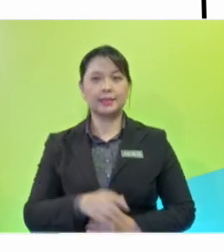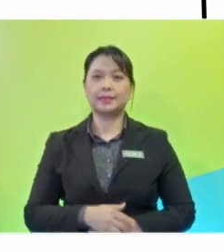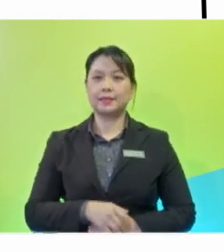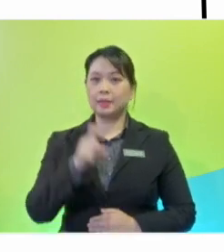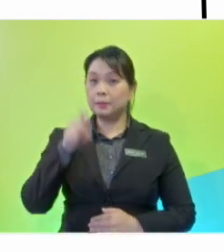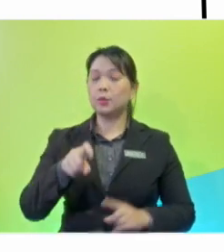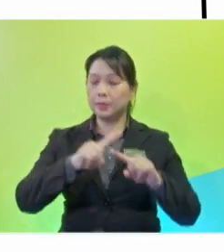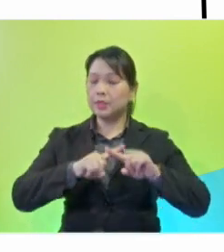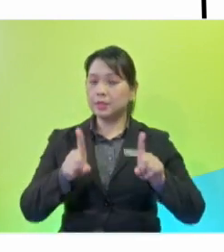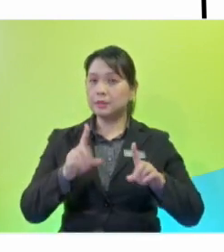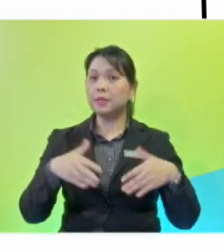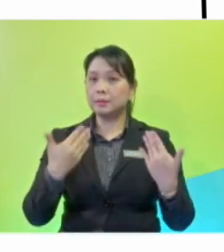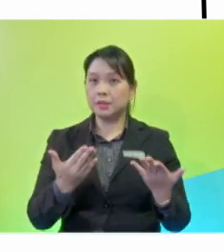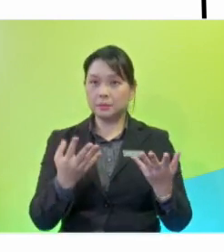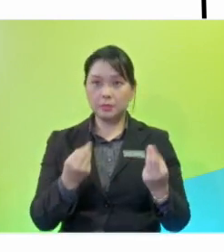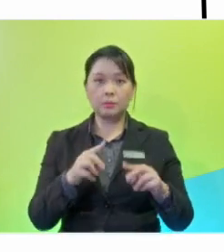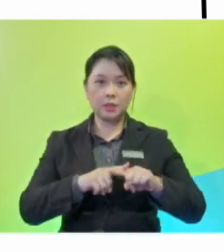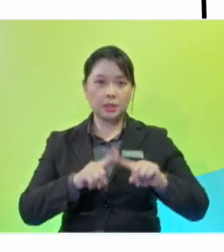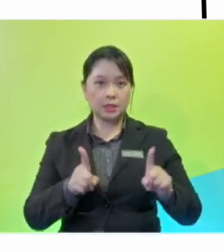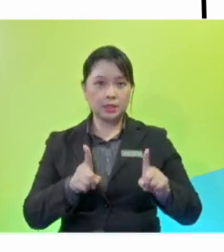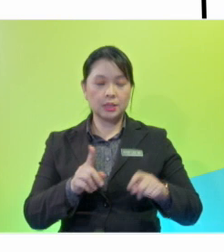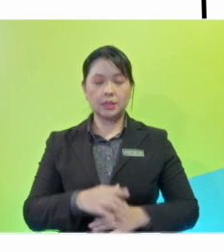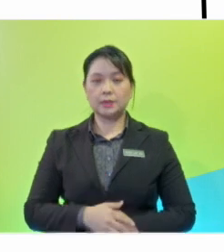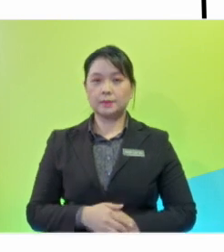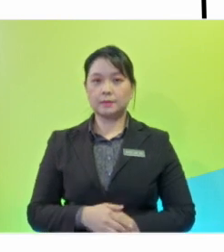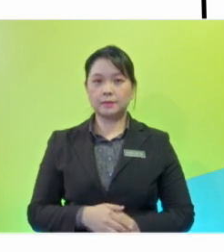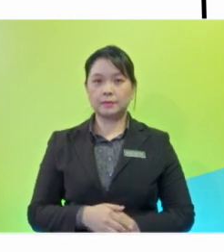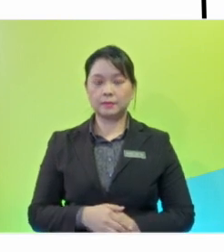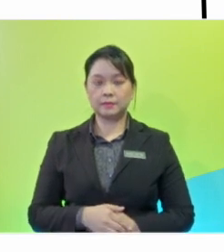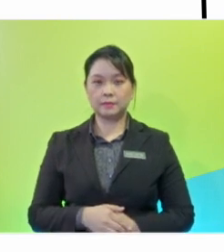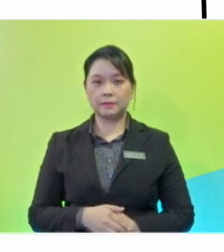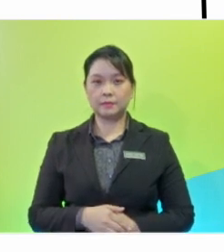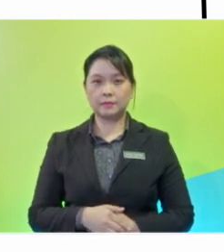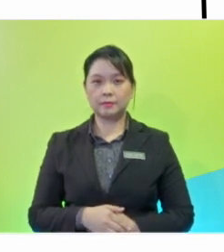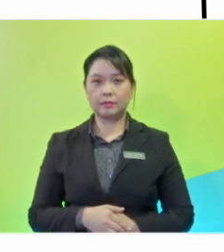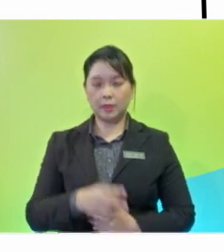semua x + 2